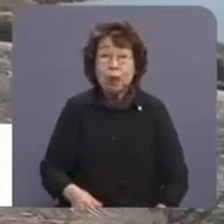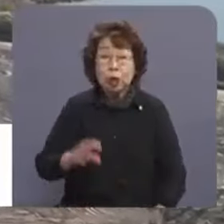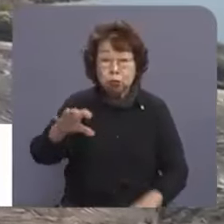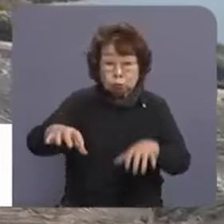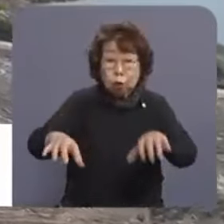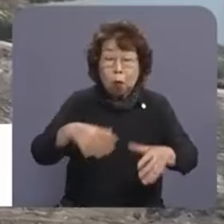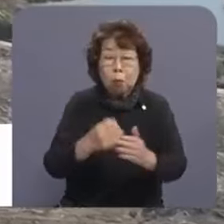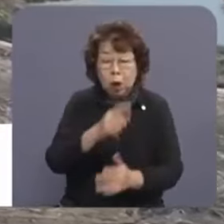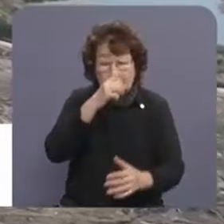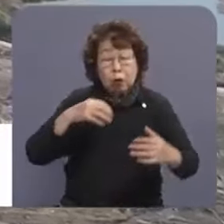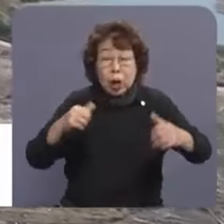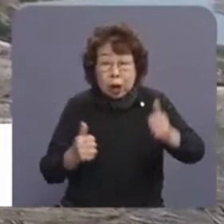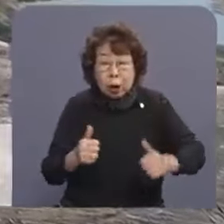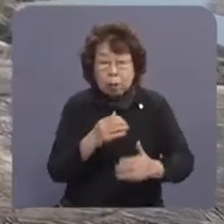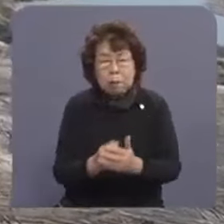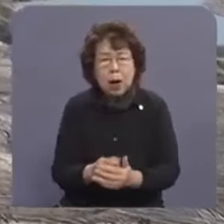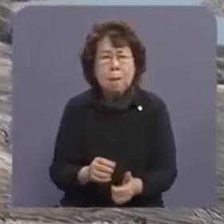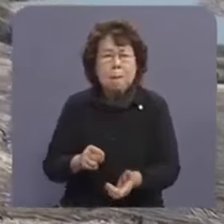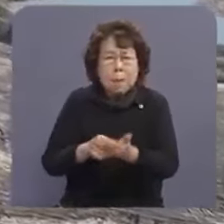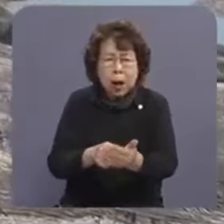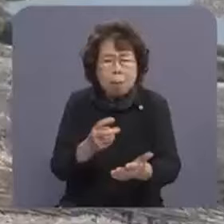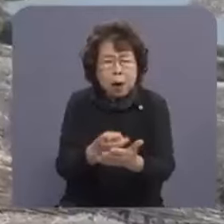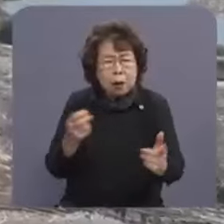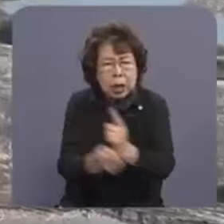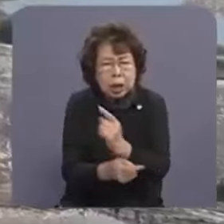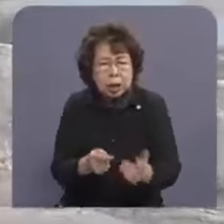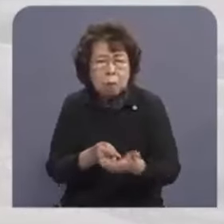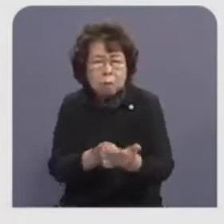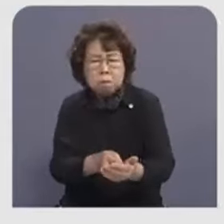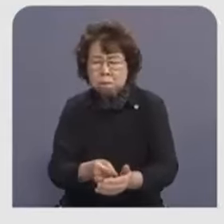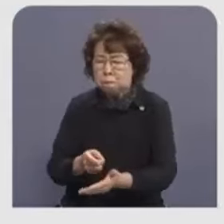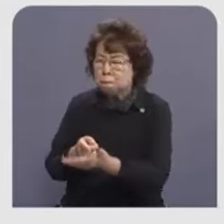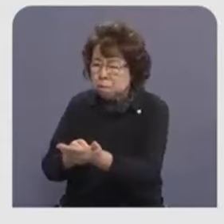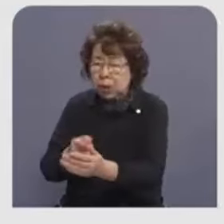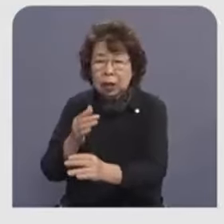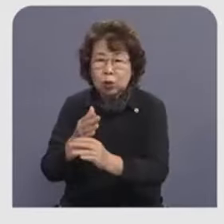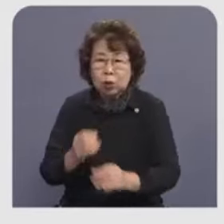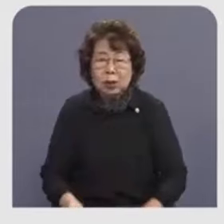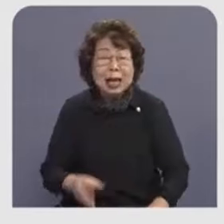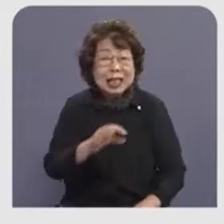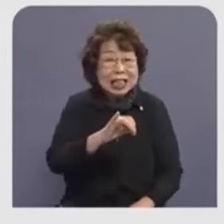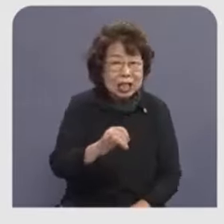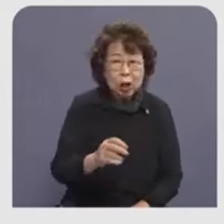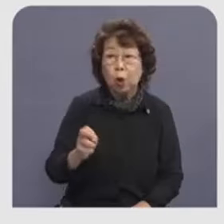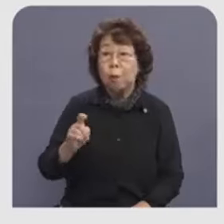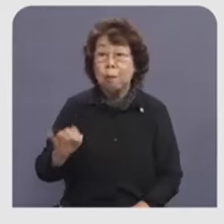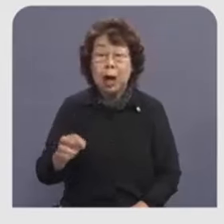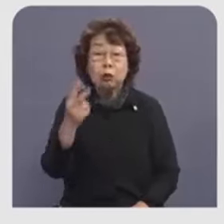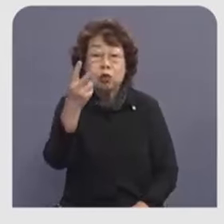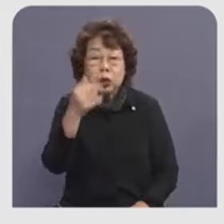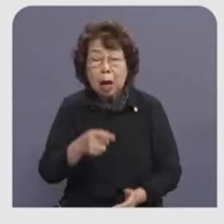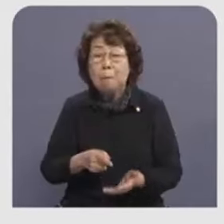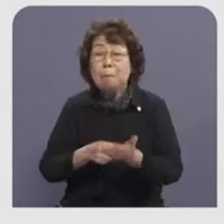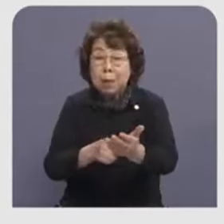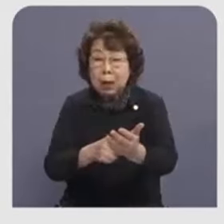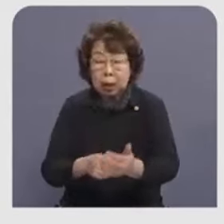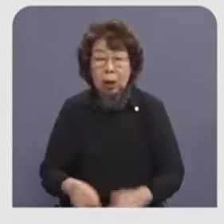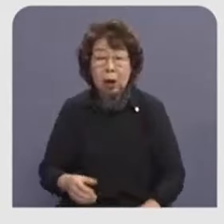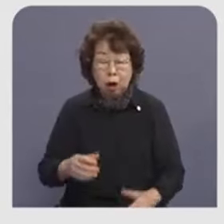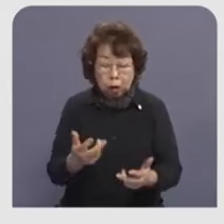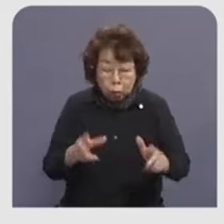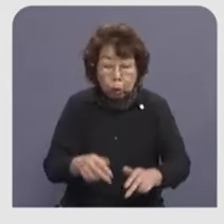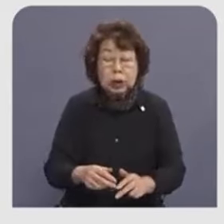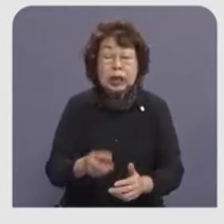지역의 국회의원들이 앞다퉈 법 개정에 나섰습니다. 이성권, 맹성교 의원이 대표 발의한